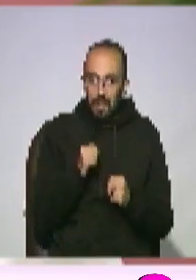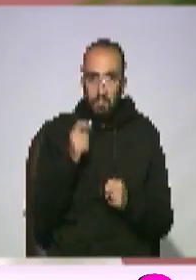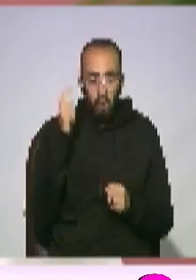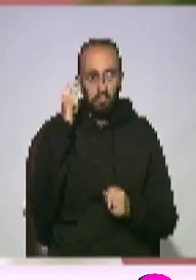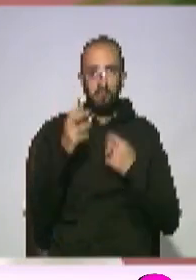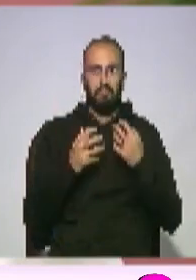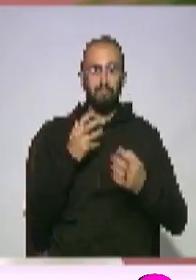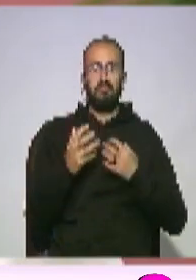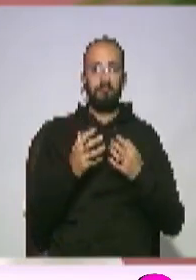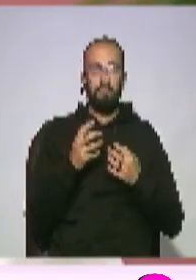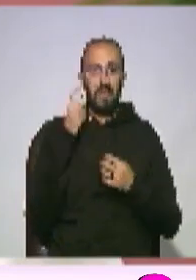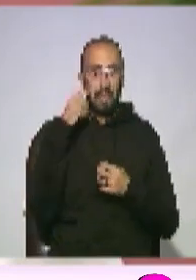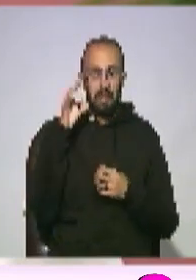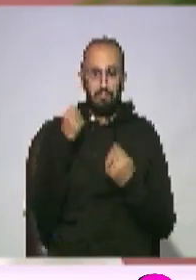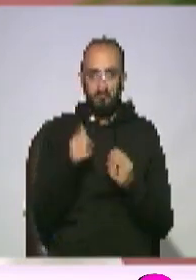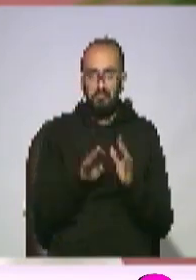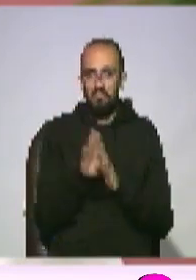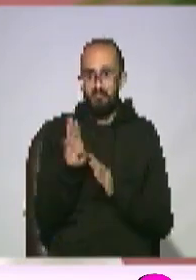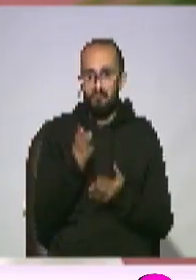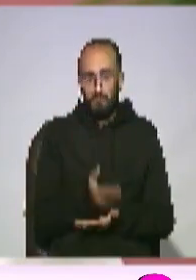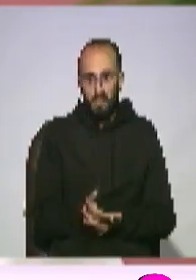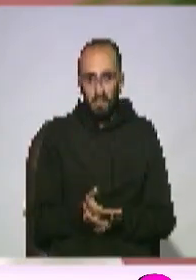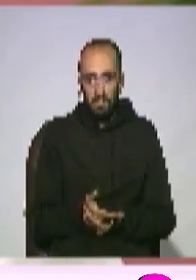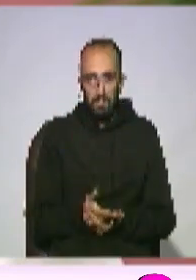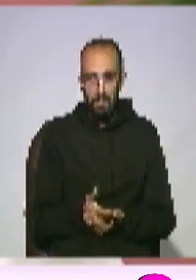المخ وبتزود نسبه الذكاء، وما هي خلايا المخ